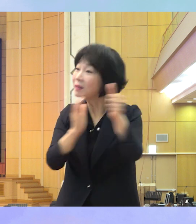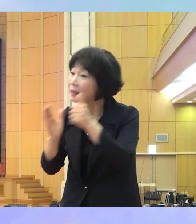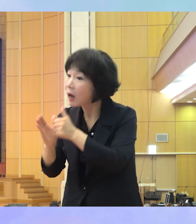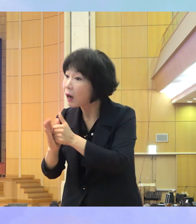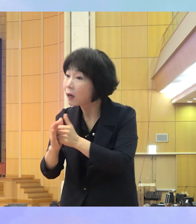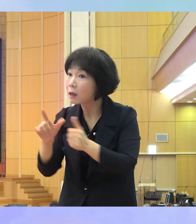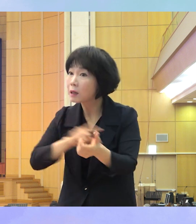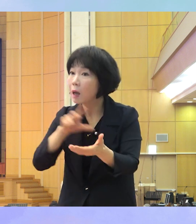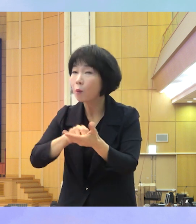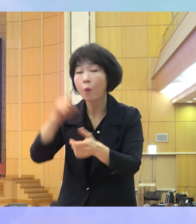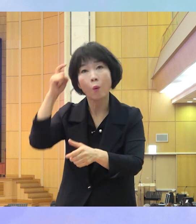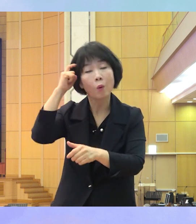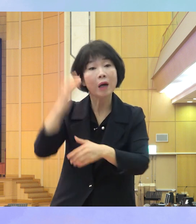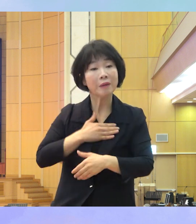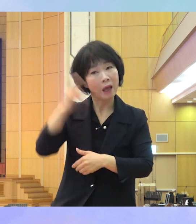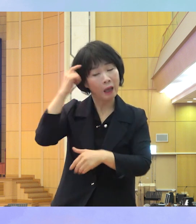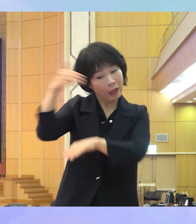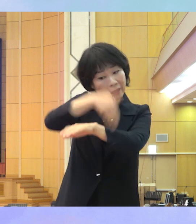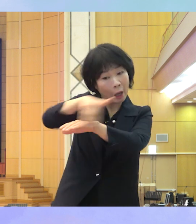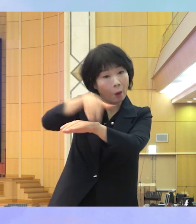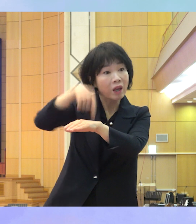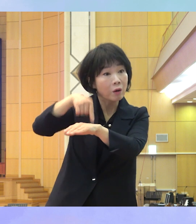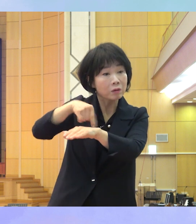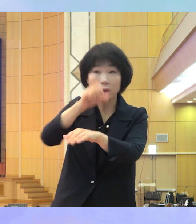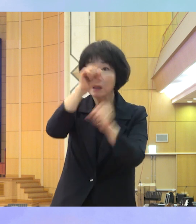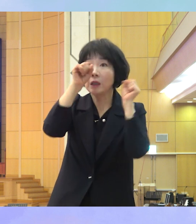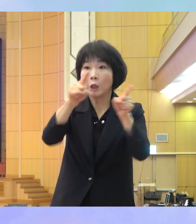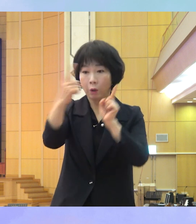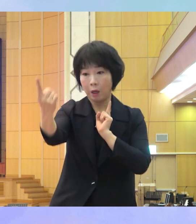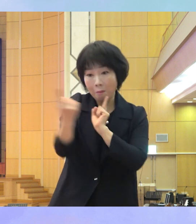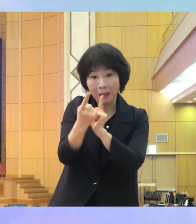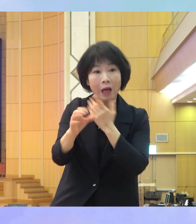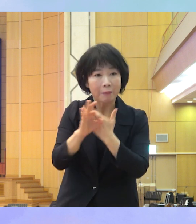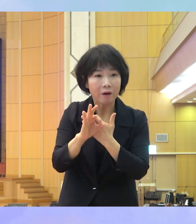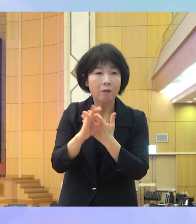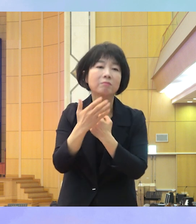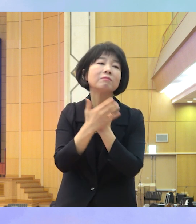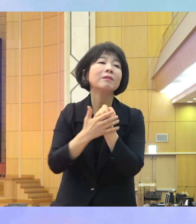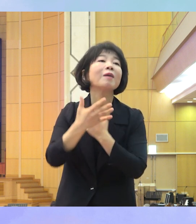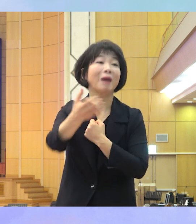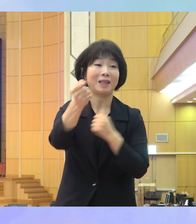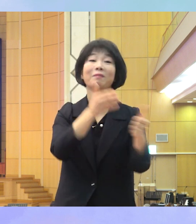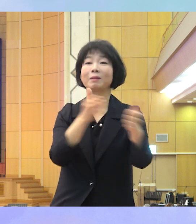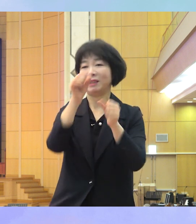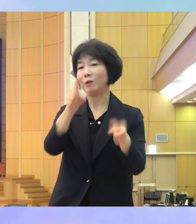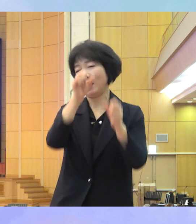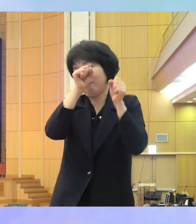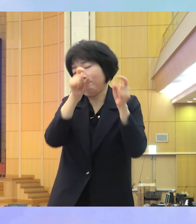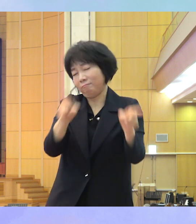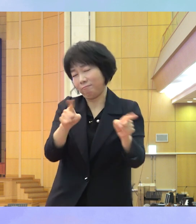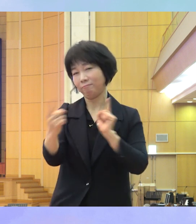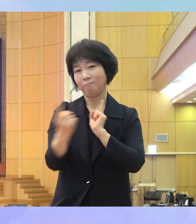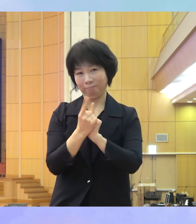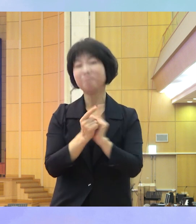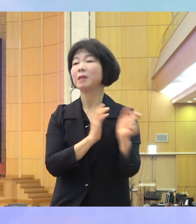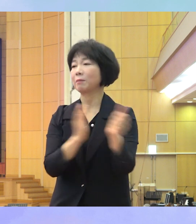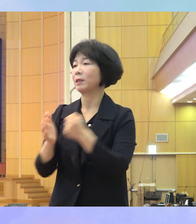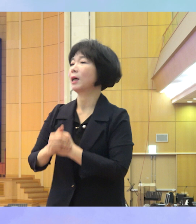계획이 기회를 만나면 이란 제목으로 함께 은혜를 나누도록 하겠습니다.